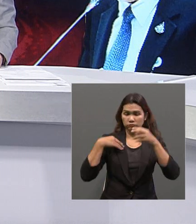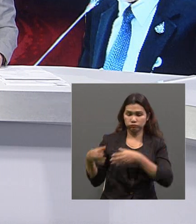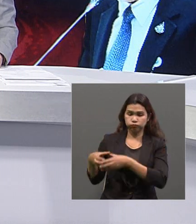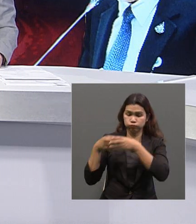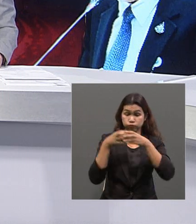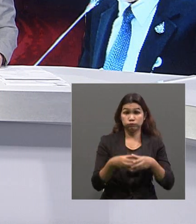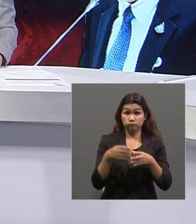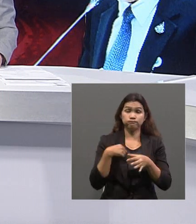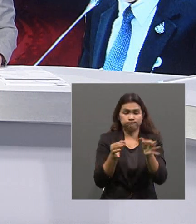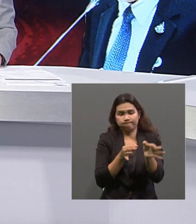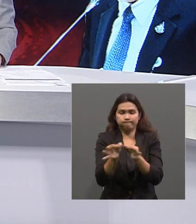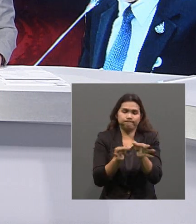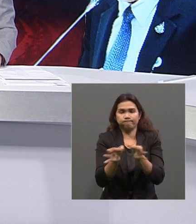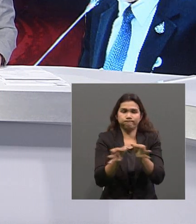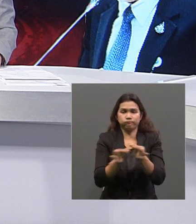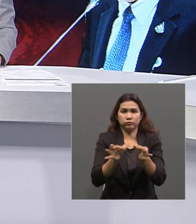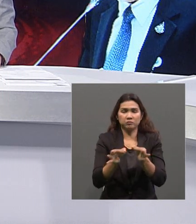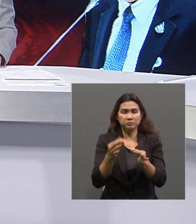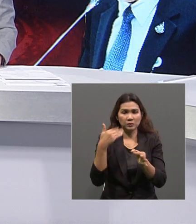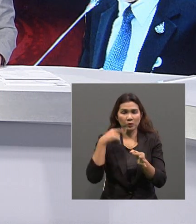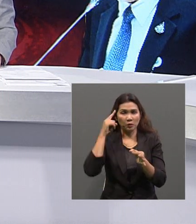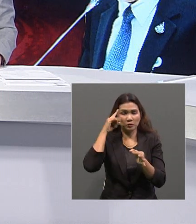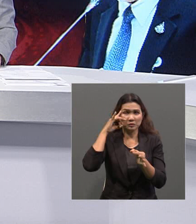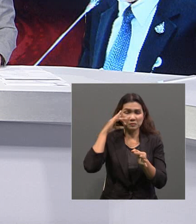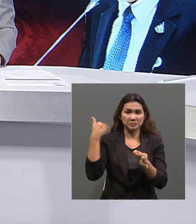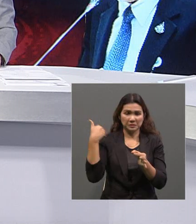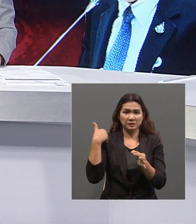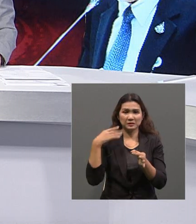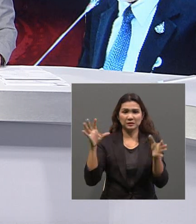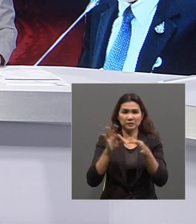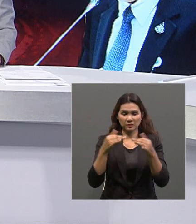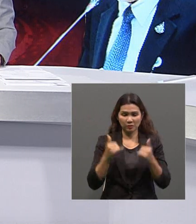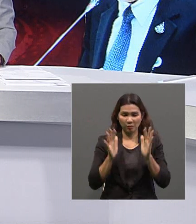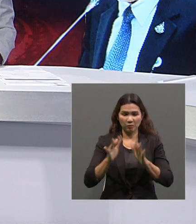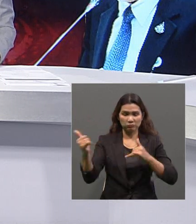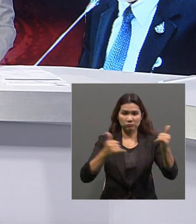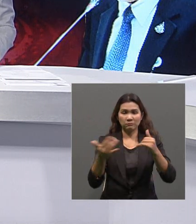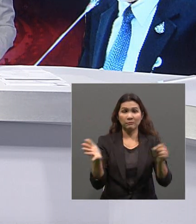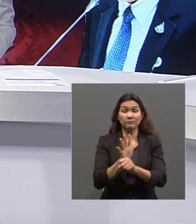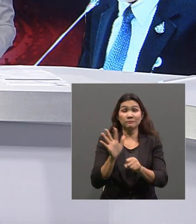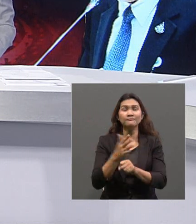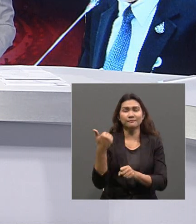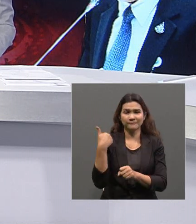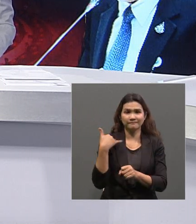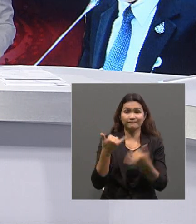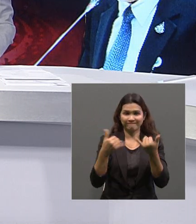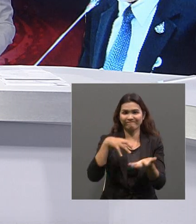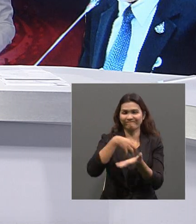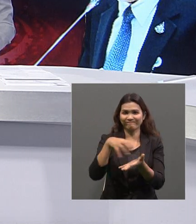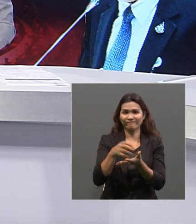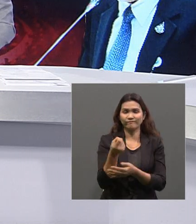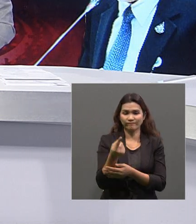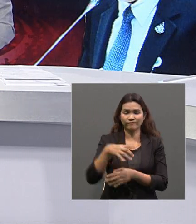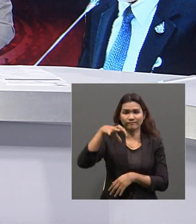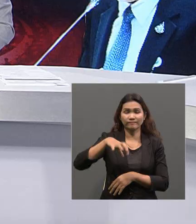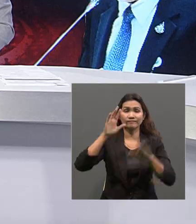นตรีพร้อมชี้แจงท่ามกลางความวิตกกังวลปัญหาเรื่องขององค์ประชุมนั่นเองคุณภัทรพรมลโสรายงานสดมาจ